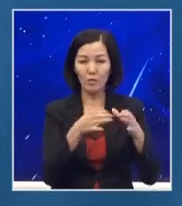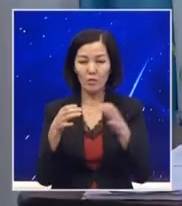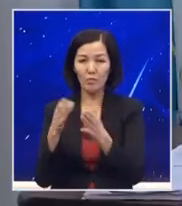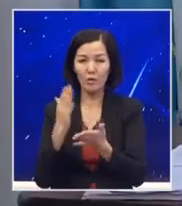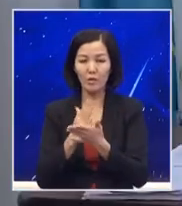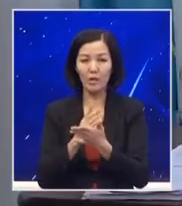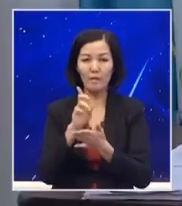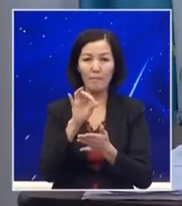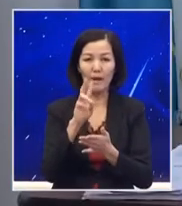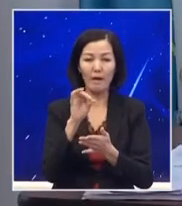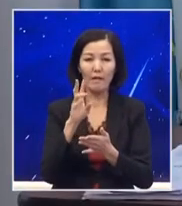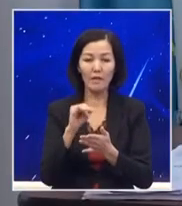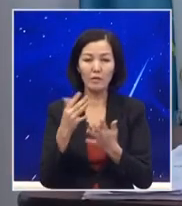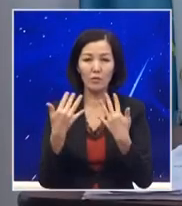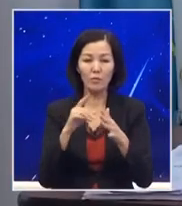орман шаруашылығында